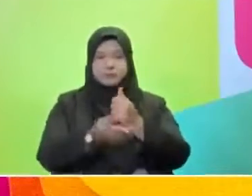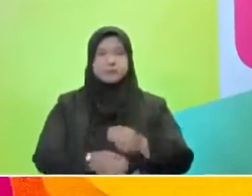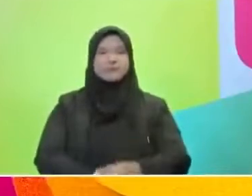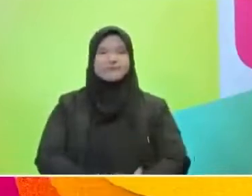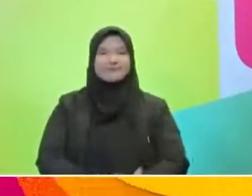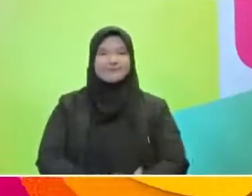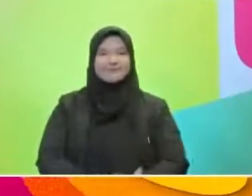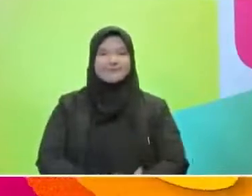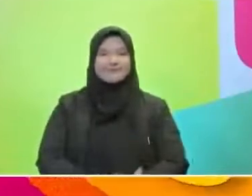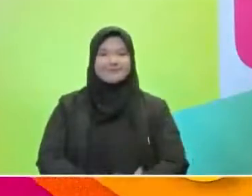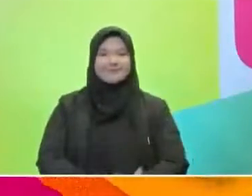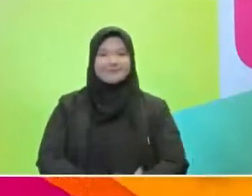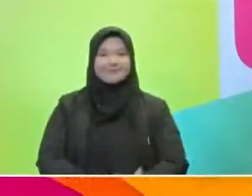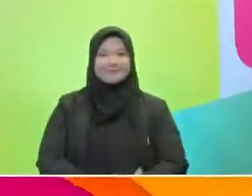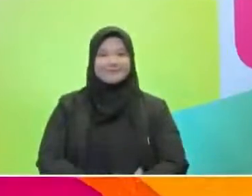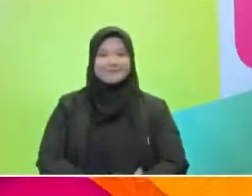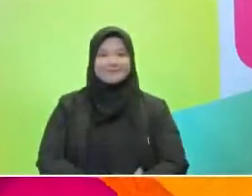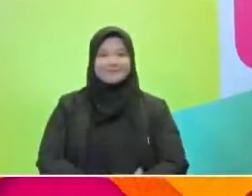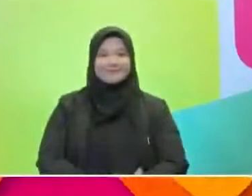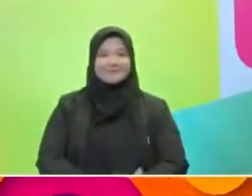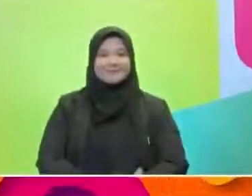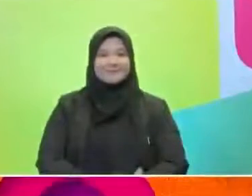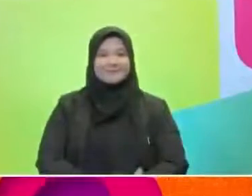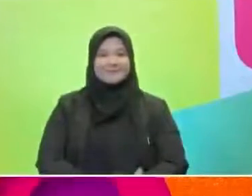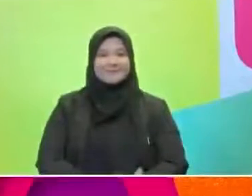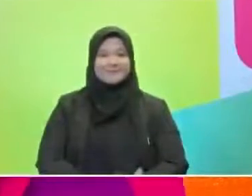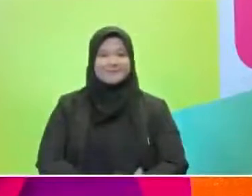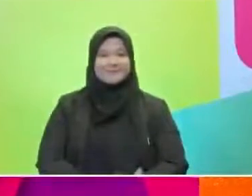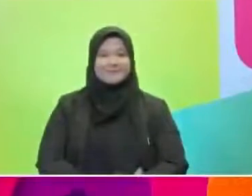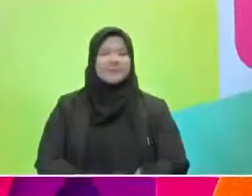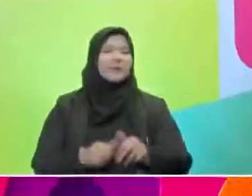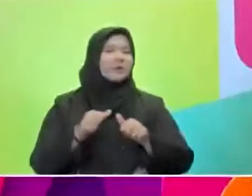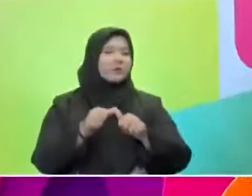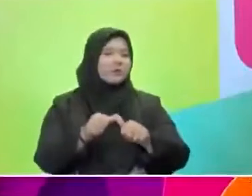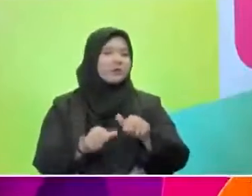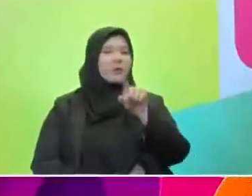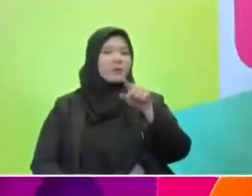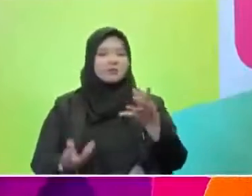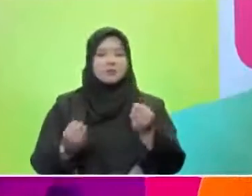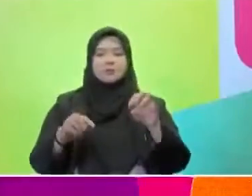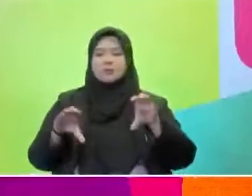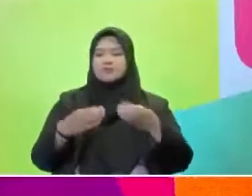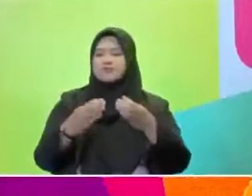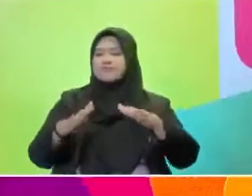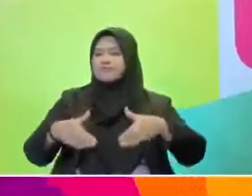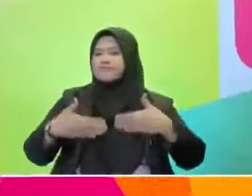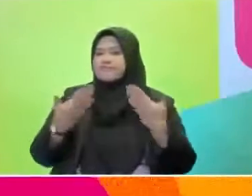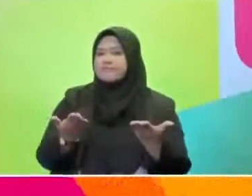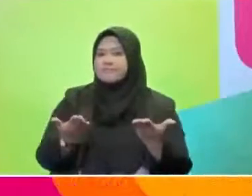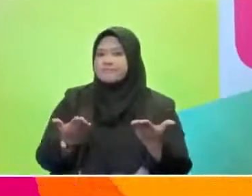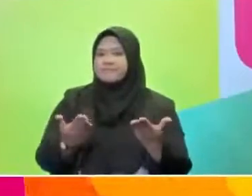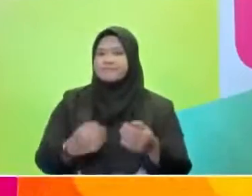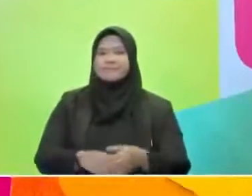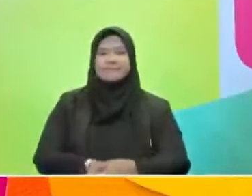penyangkut baju ni. Okey, ikat pendek pun tak apa, panjang pun boleh, macam selang-seling pun boleh. Baik. Okey. Yang ni ya? Okey, boleh.